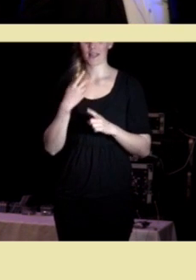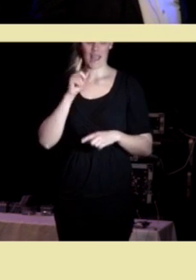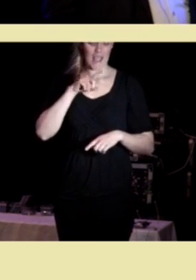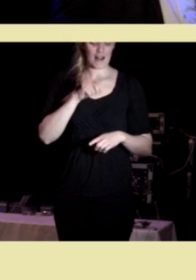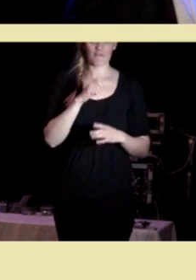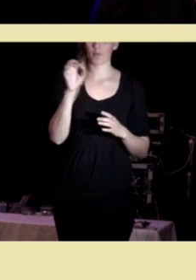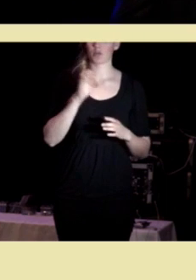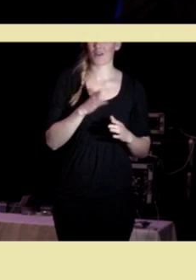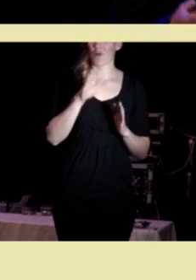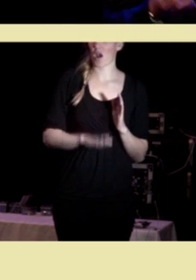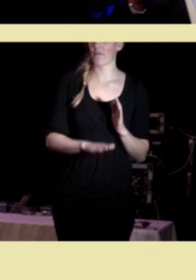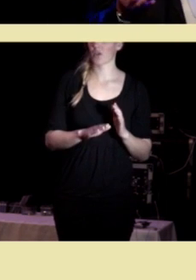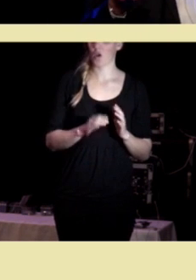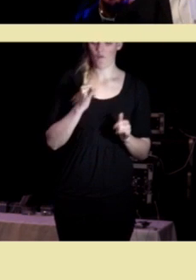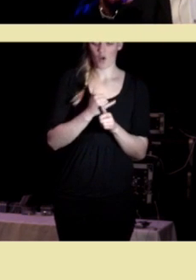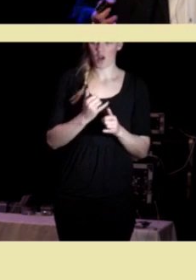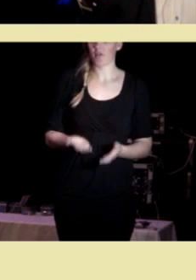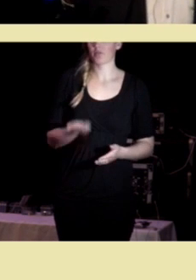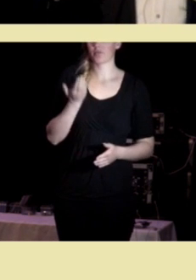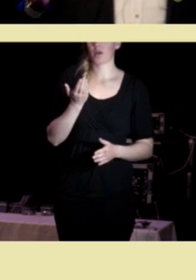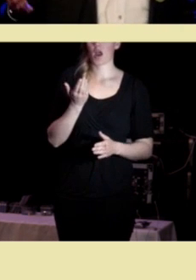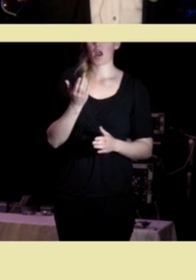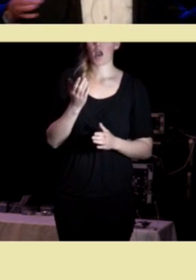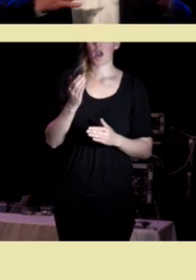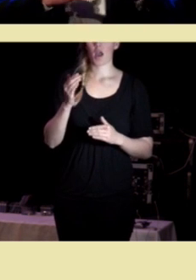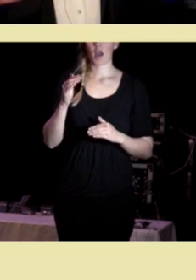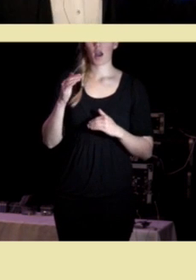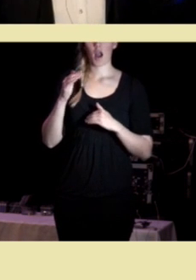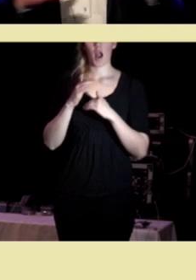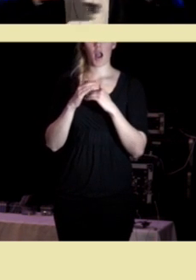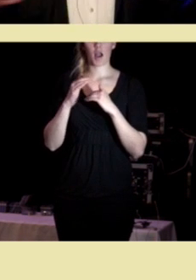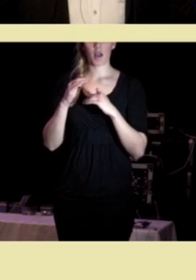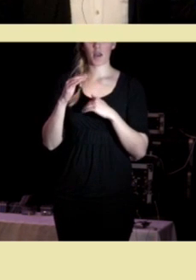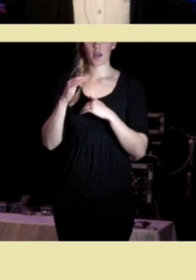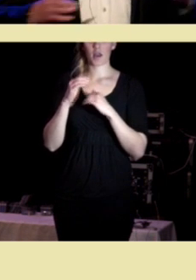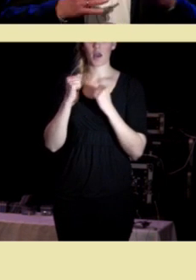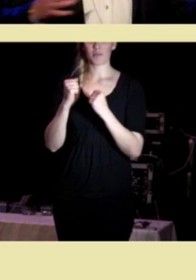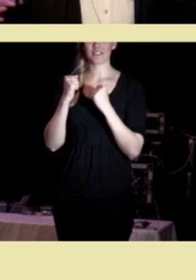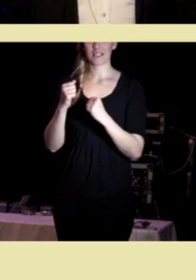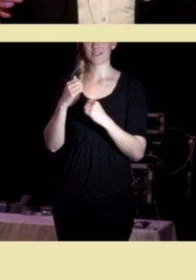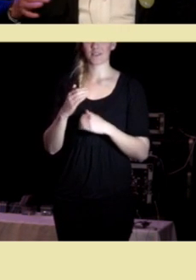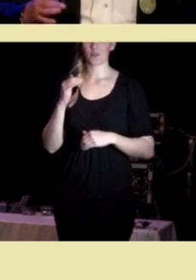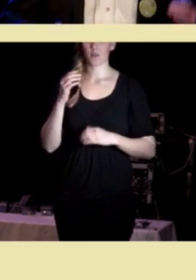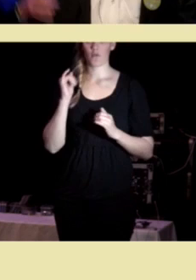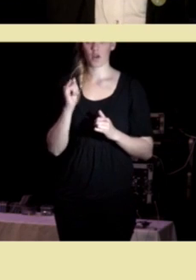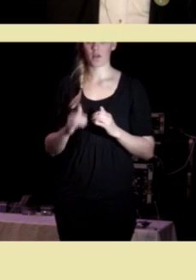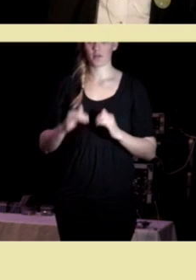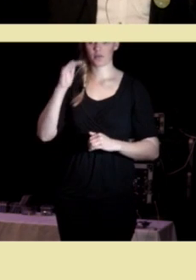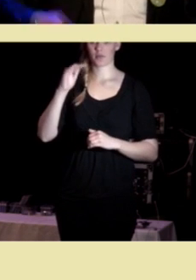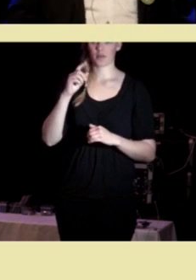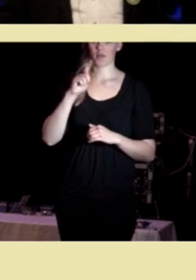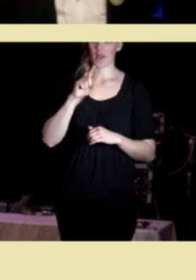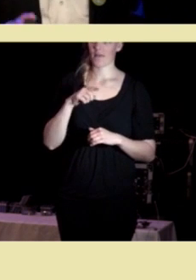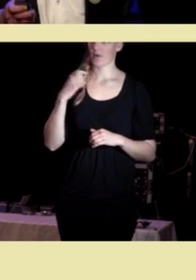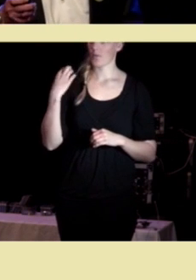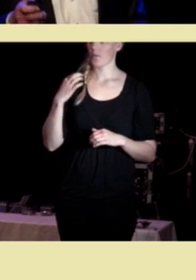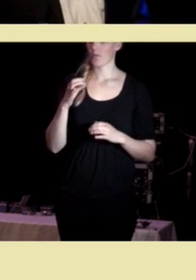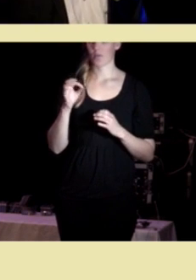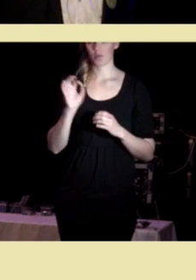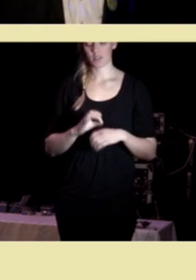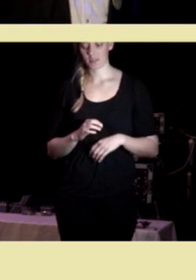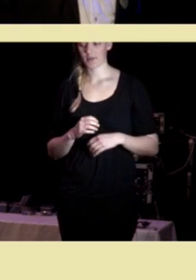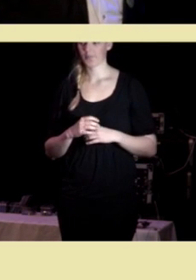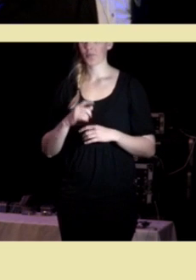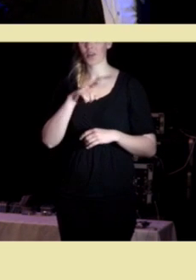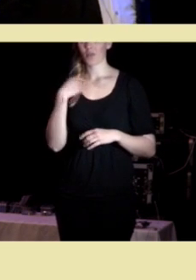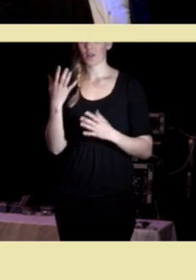det er 11% for lavt. Hva gjør vi for å heve kapasiteten med 11%? Så vi i steady state, da tar vi i hvert fall fra dag av og fremover, tar vi